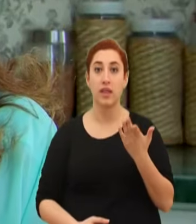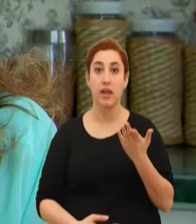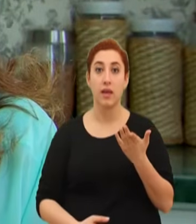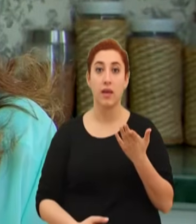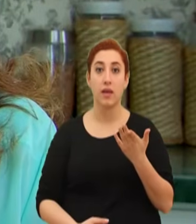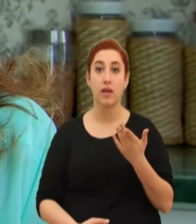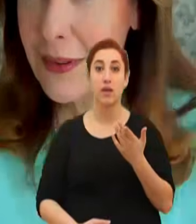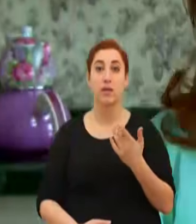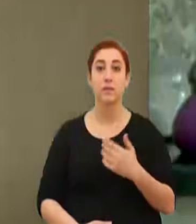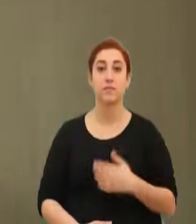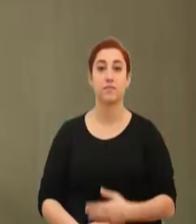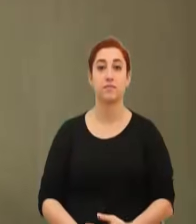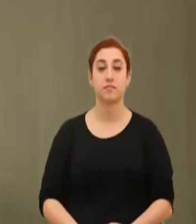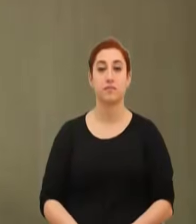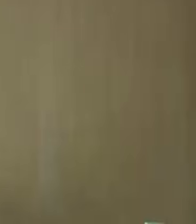Nedir boncuğu?